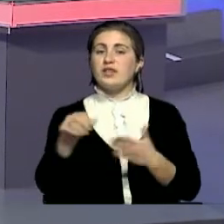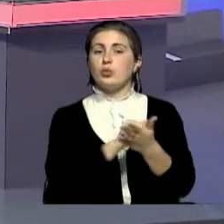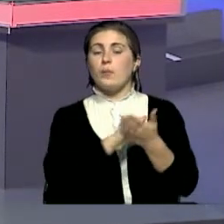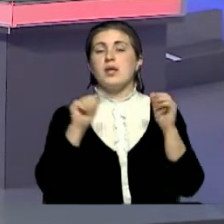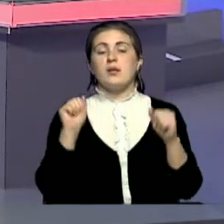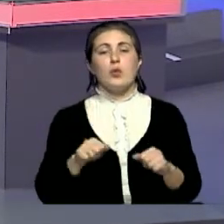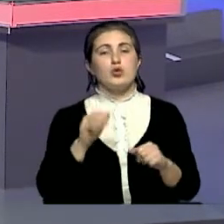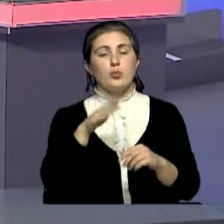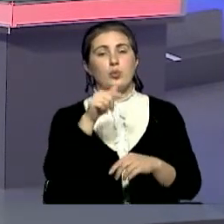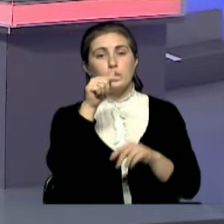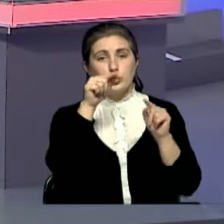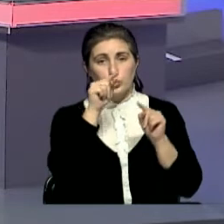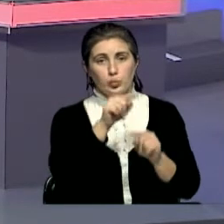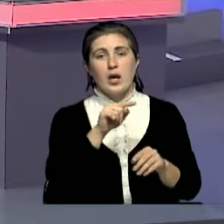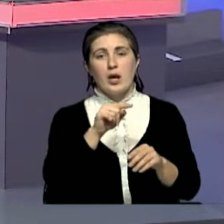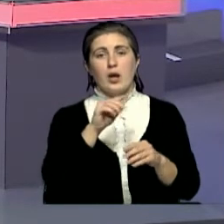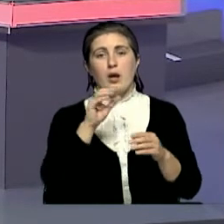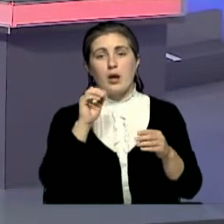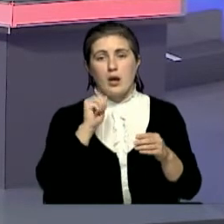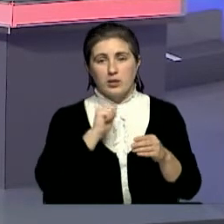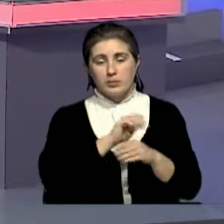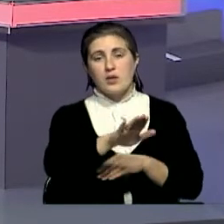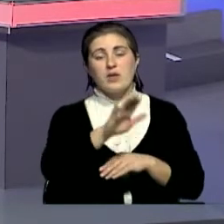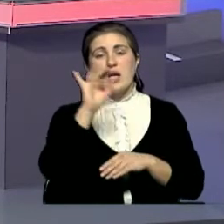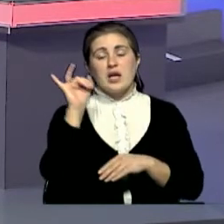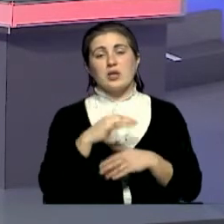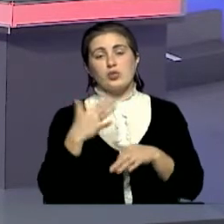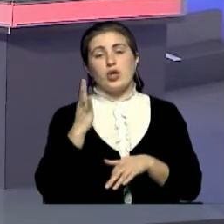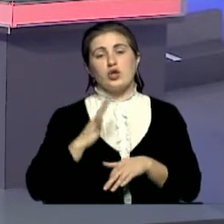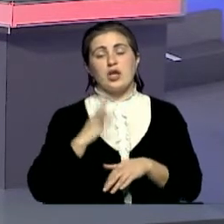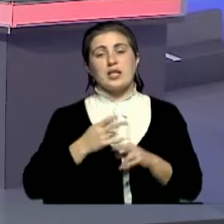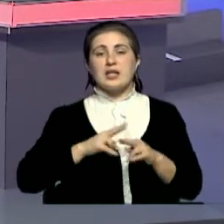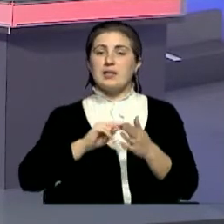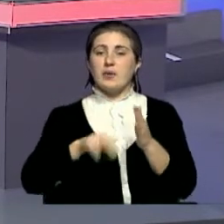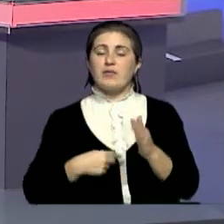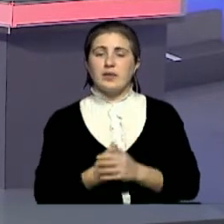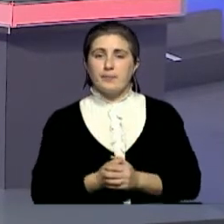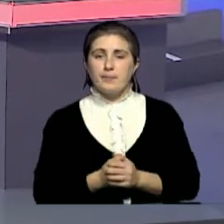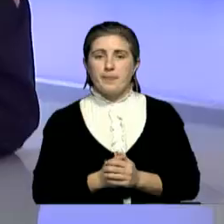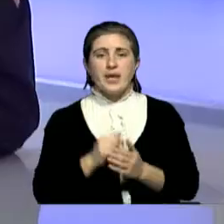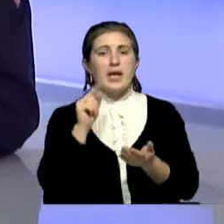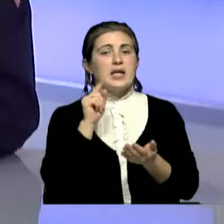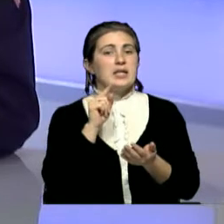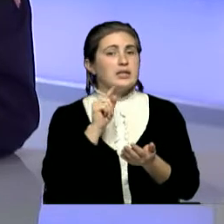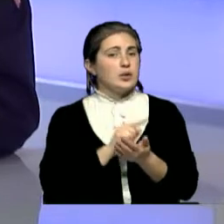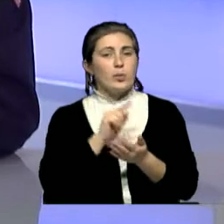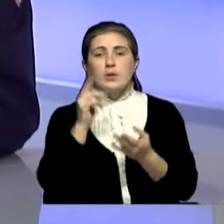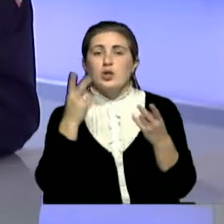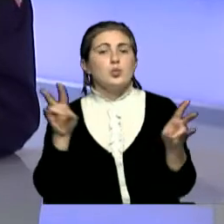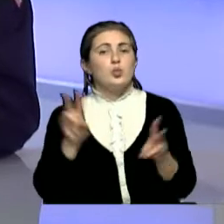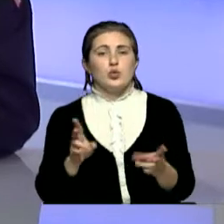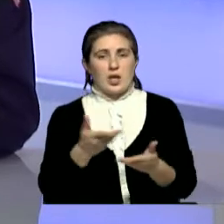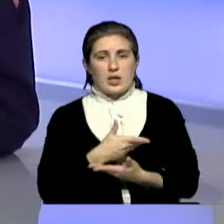будет туда поместить, да, и уже, например, ожидать этой справки? Не обязательно, не нужно к